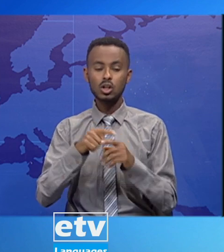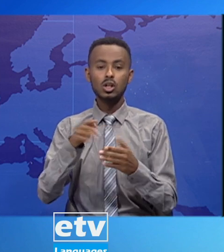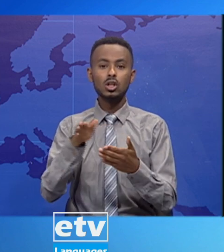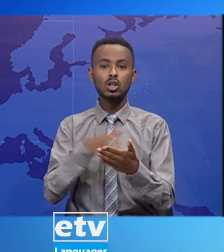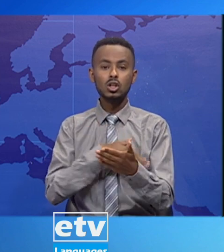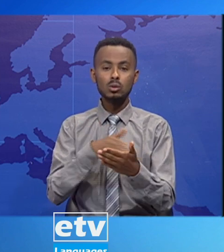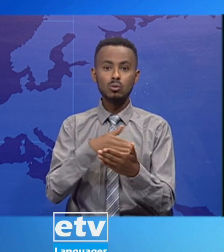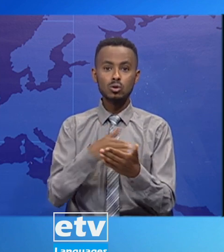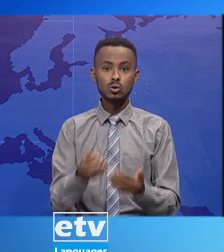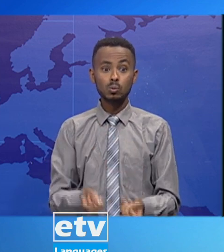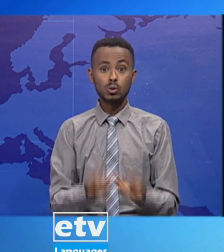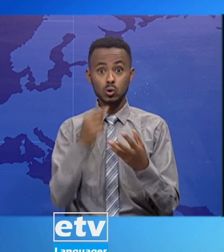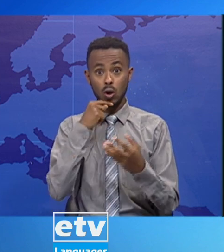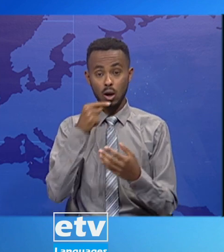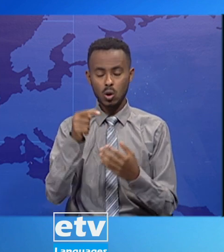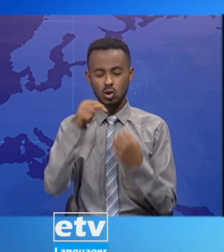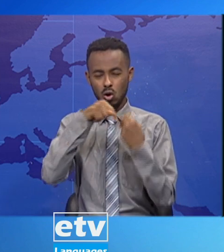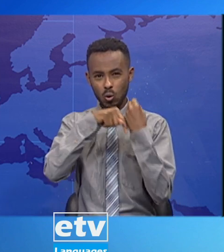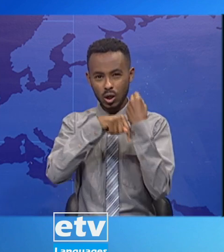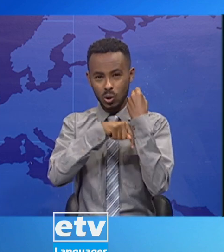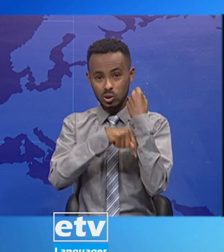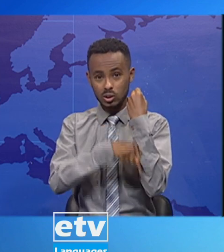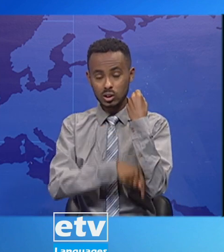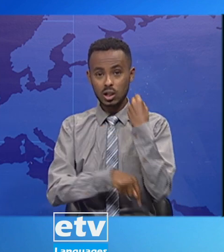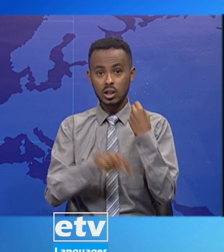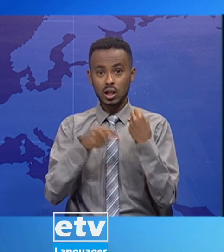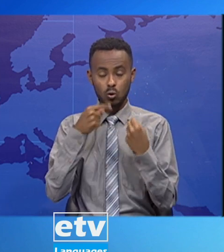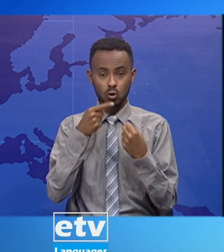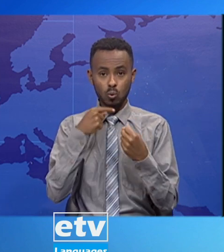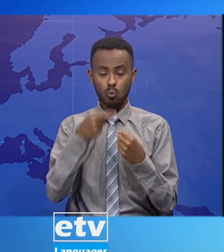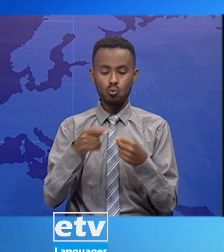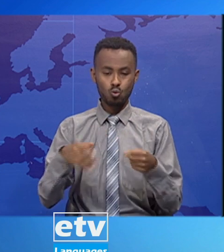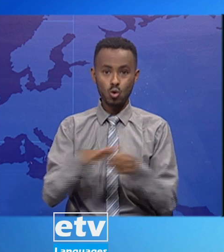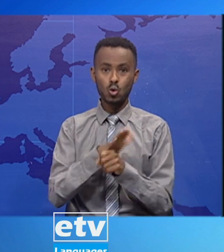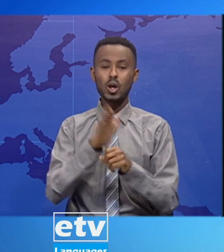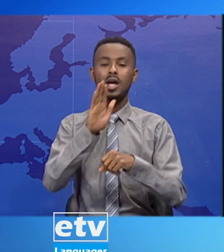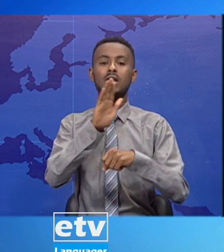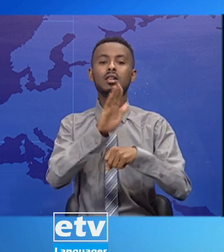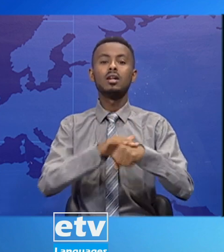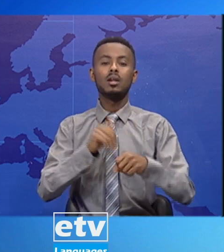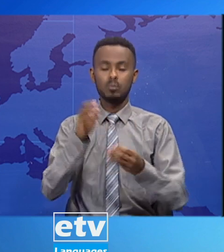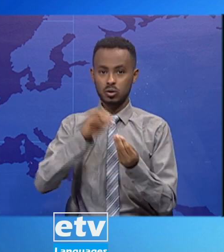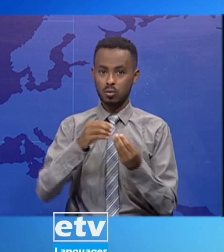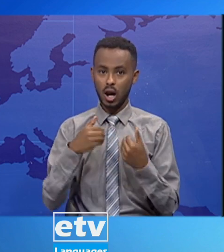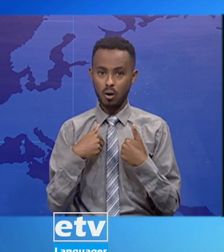ግጥሞቹን ብዙ ስላልኳቸው ወደ ውስጥ ያሉት ነው እንጂ እንደ ጥሪ ነገርም አለው